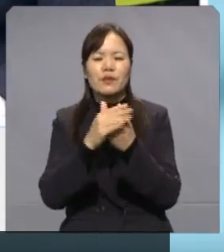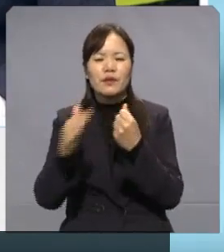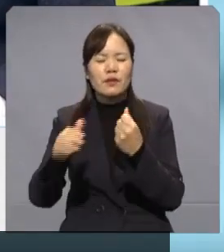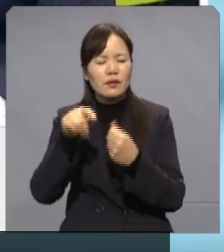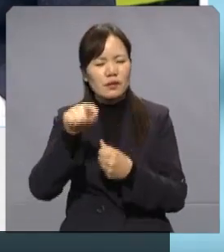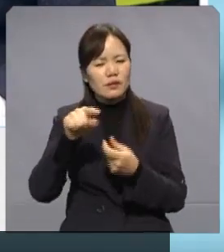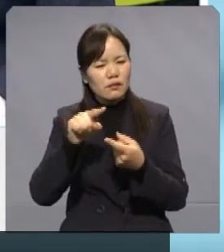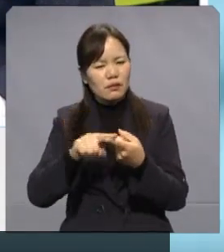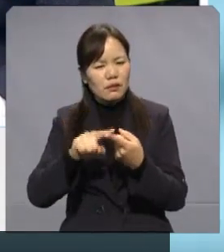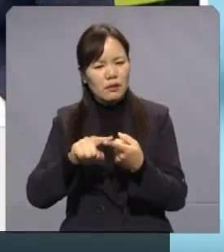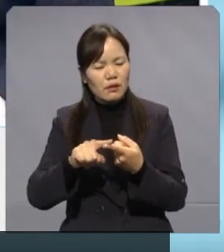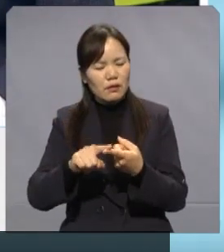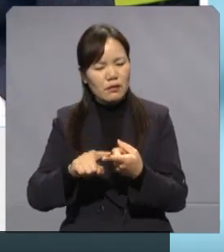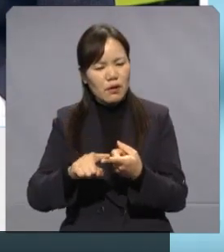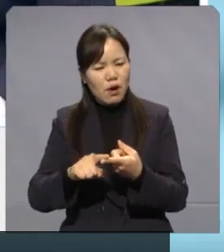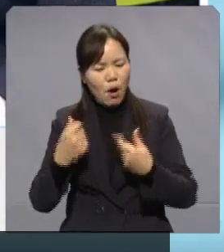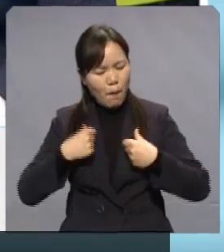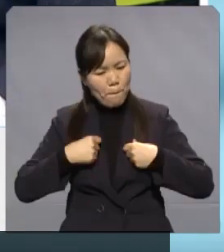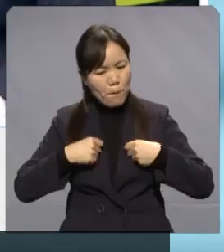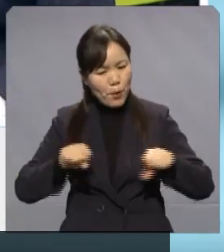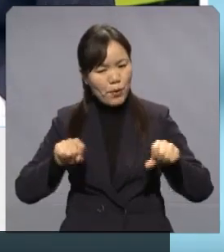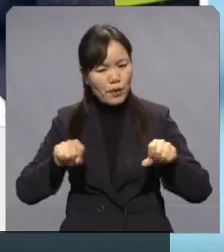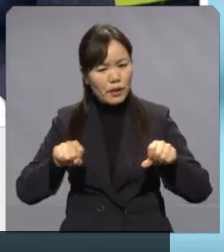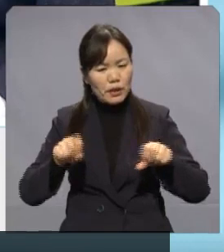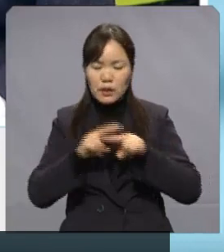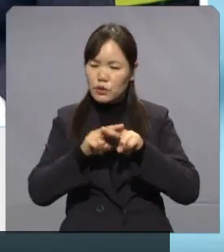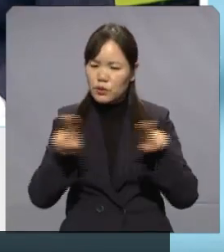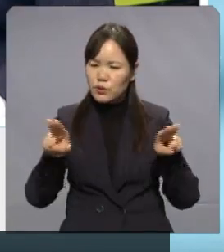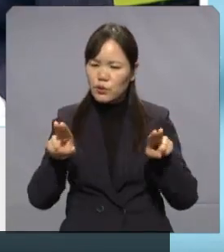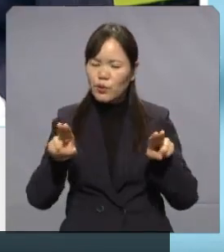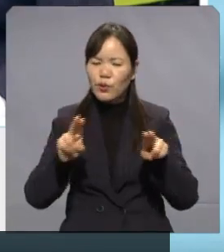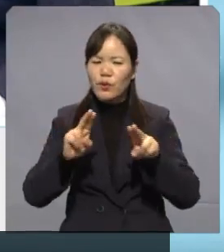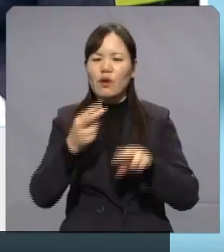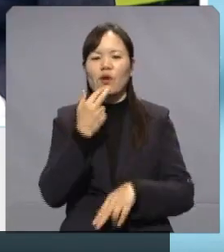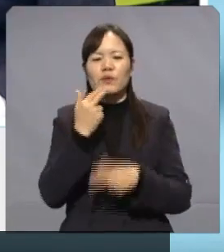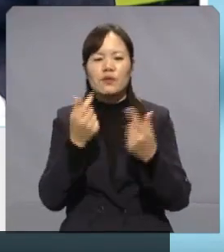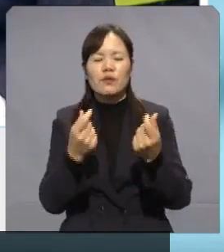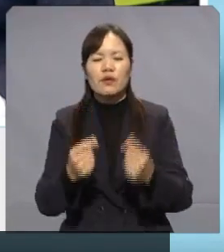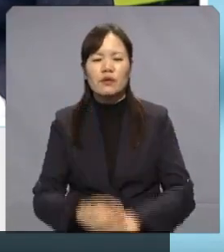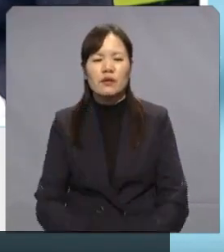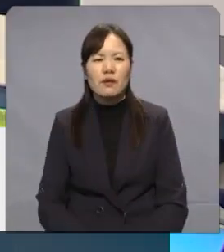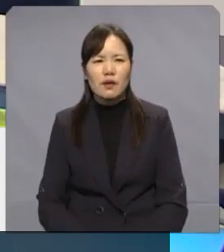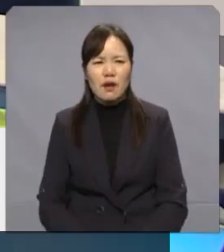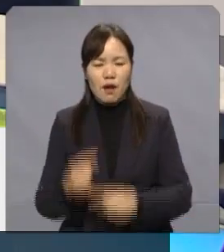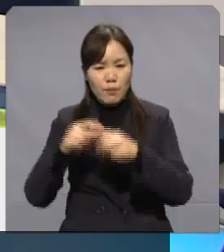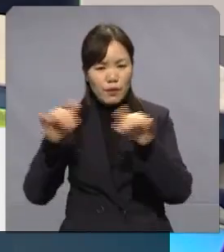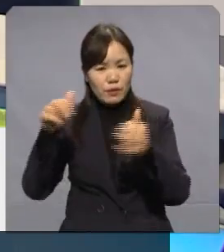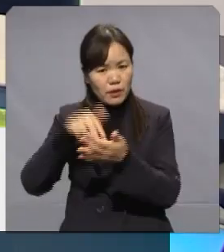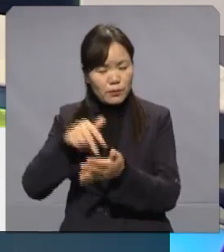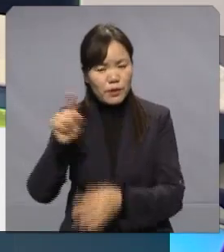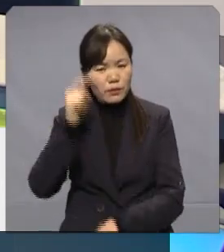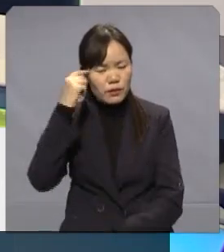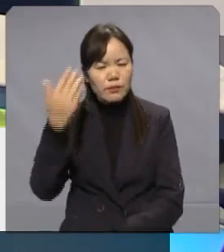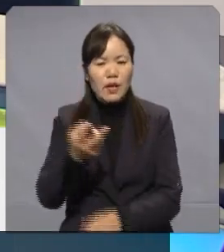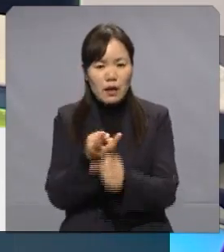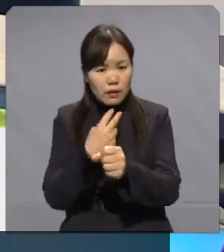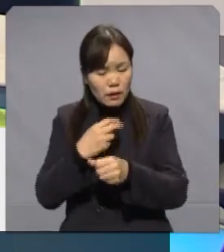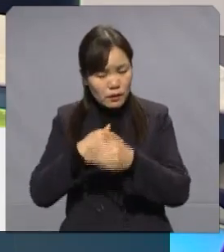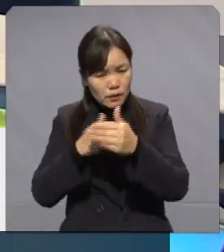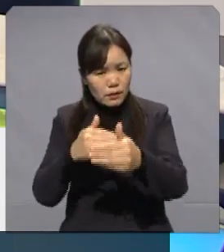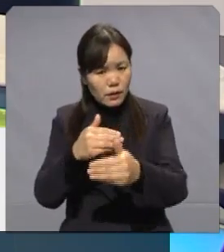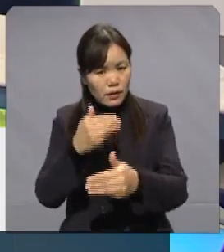이거를 갖다가 물리거나 이걸 포기하거나 그럴 상황은 아니라고 봅니다. 네, 김재현 평론가 어떻게 보십니까? 탄핵소추안 전국으로